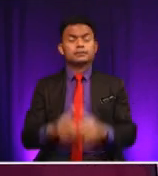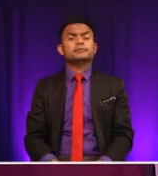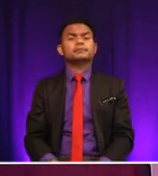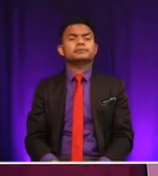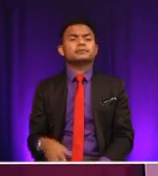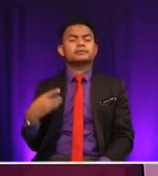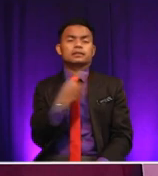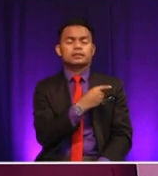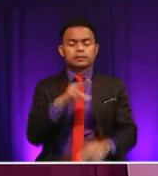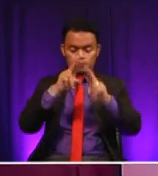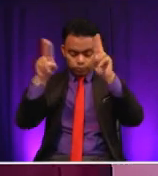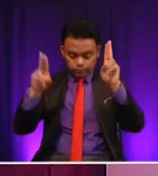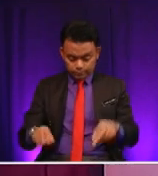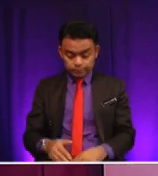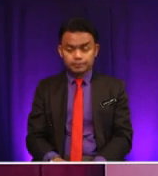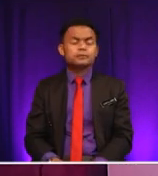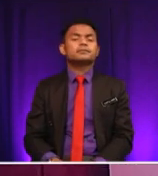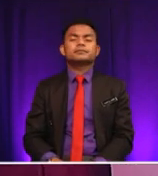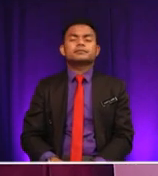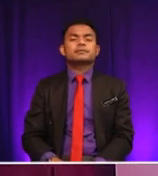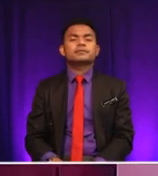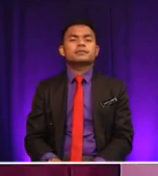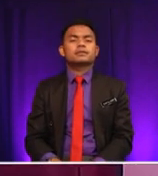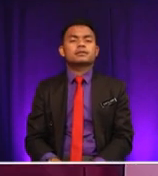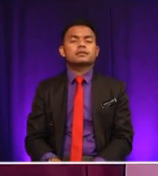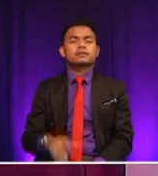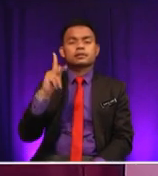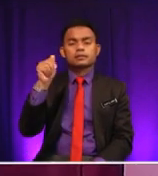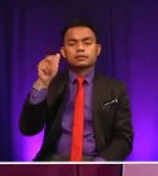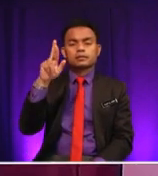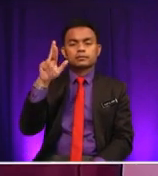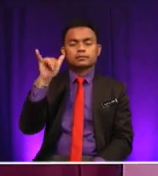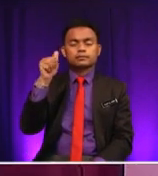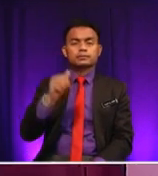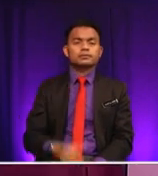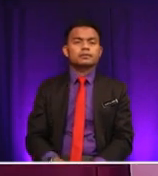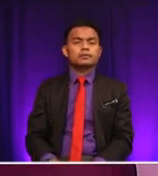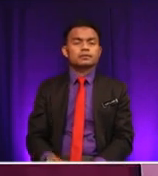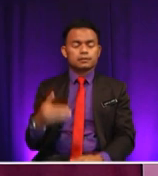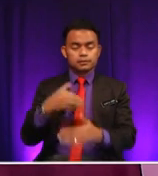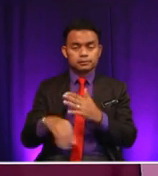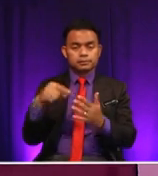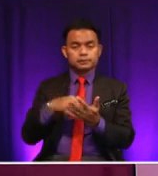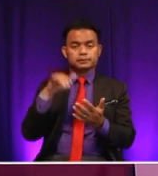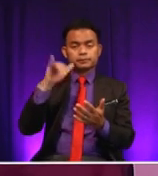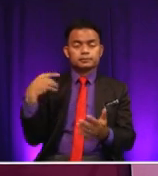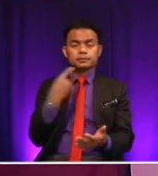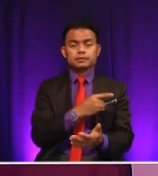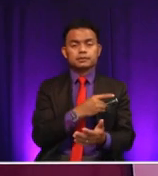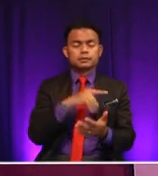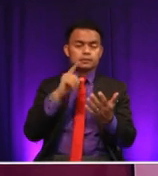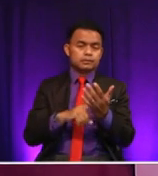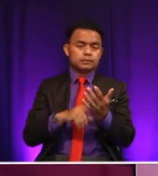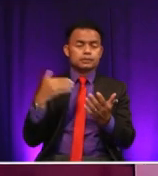memuji Oke kita memuji karya karya apa Oke kalau dalam ini yang Kita bincang adalah karyaku puisi